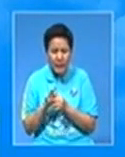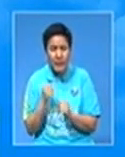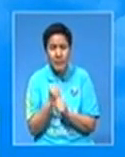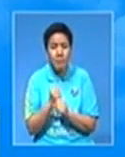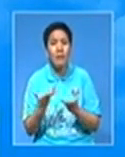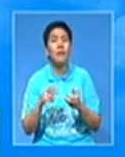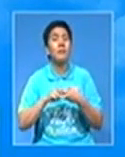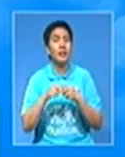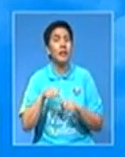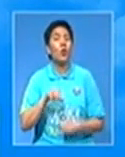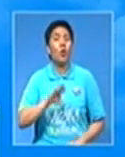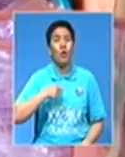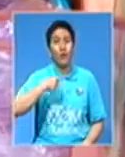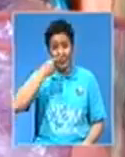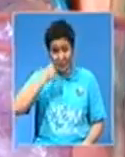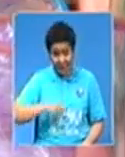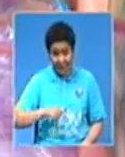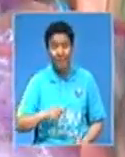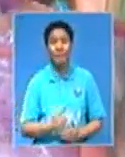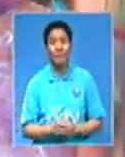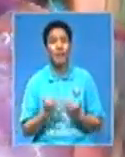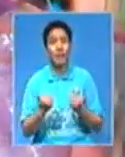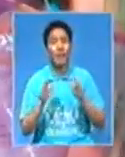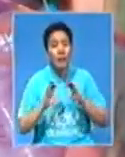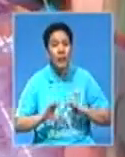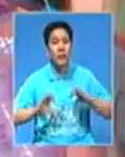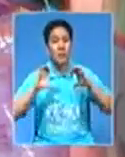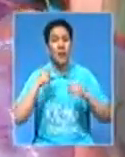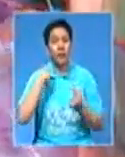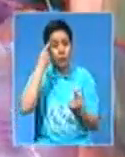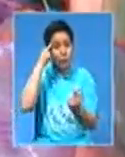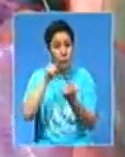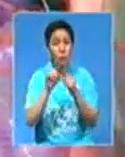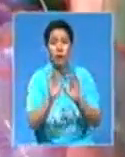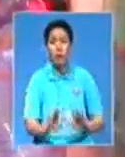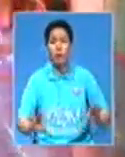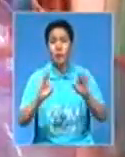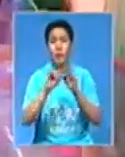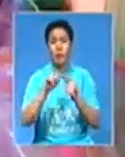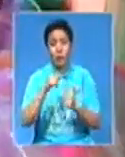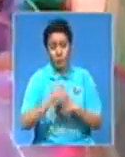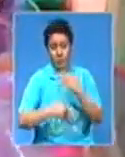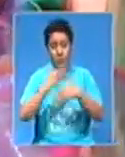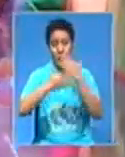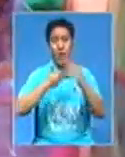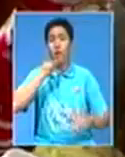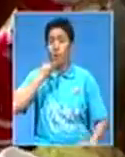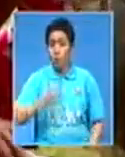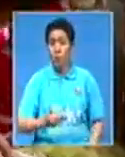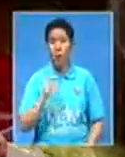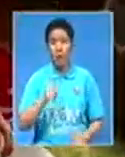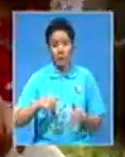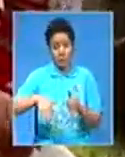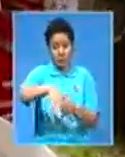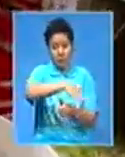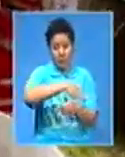ธิภาพในการทำงานให้กับประเทศชาตินะครับรัฐบาลนี้ให้ความสำคัญอย่างมากนะครับกับการพัฒนาที่ยั่งยืนและการเป็นมิตรกับสิ่